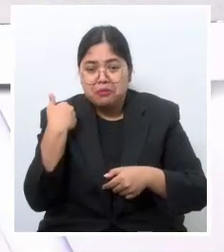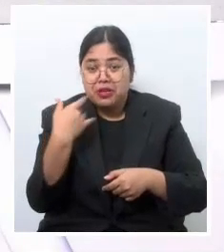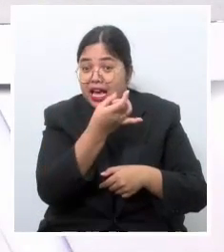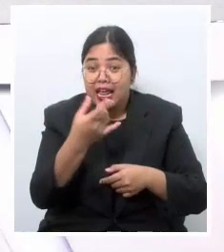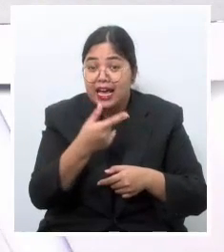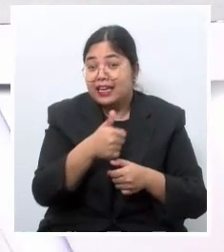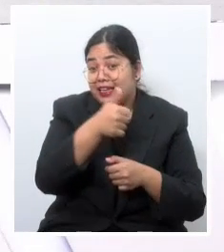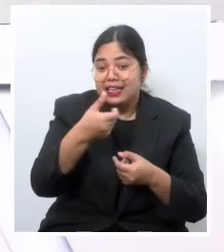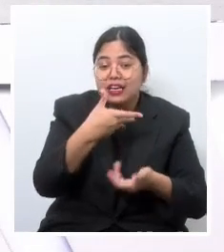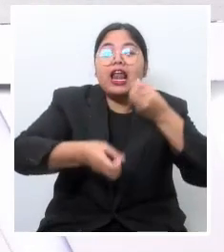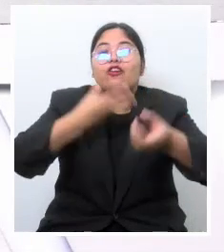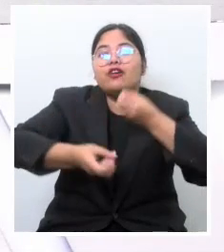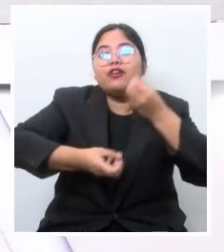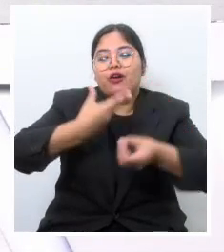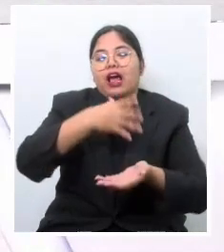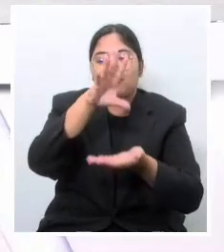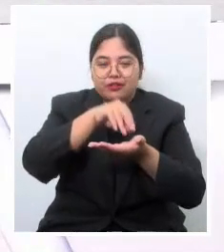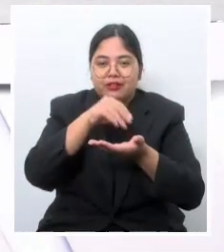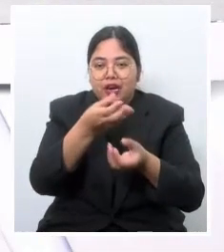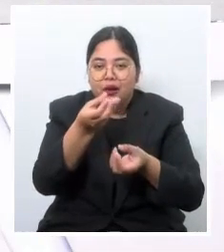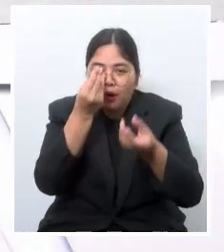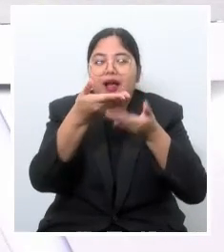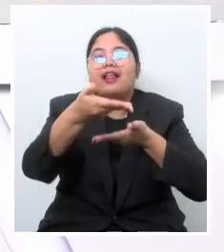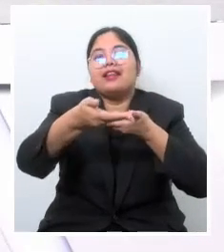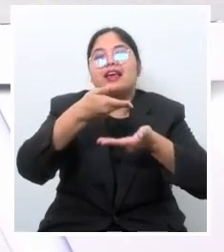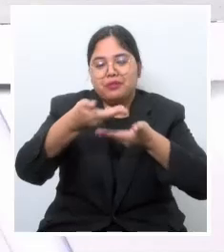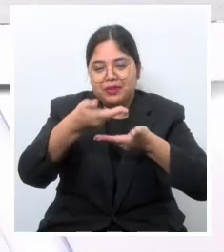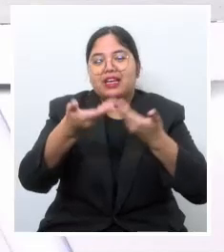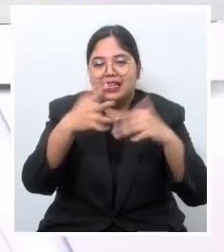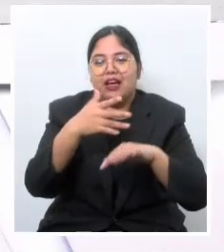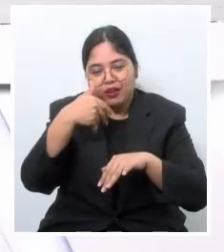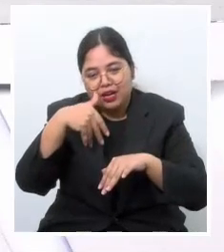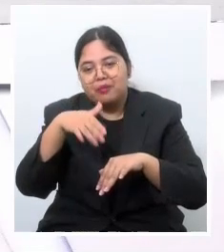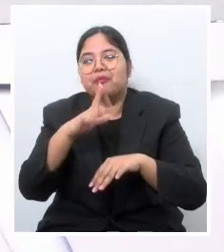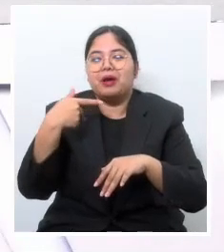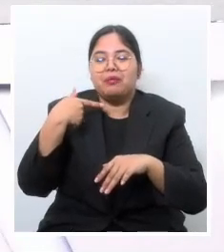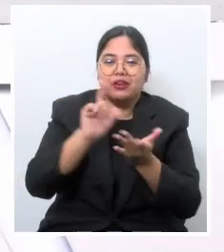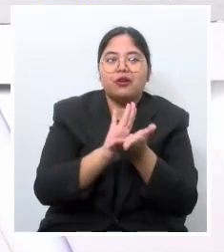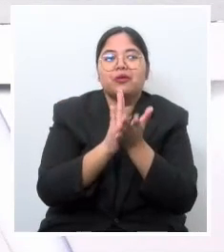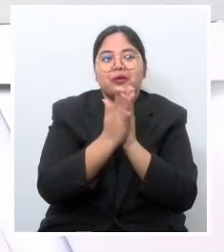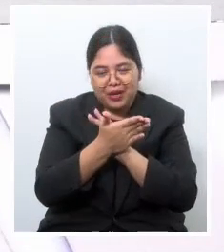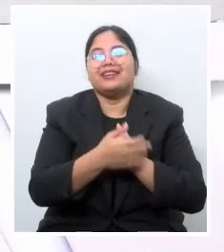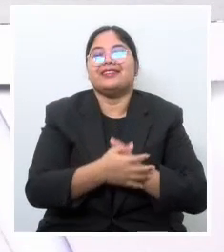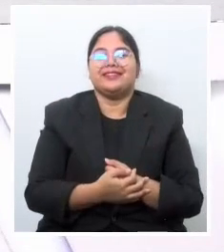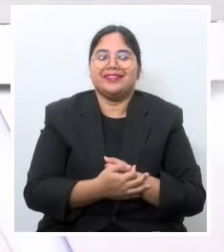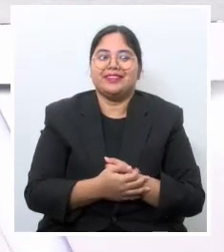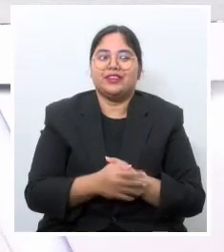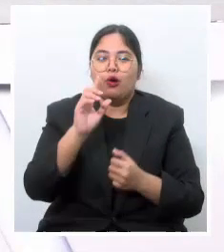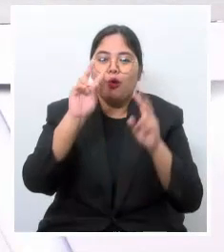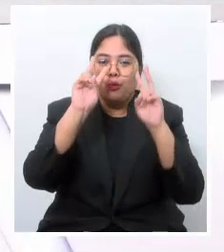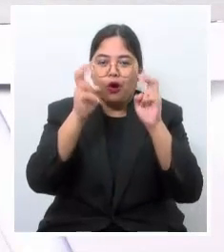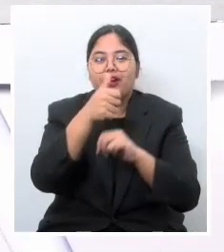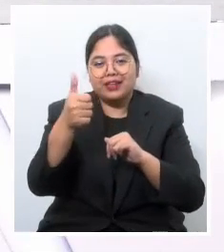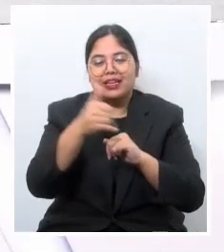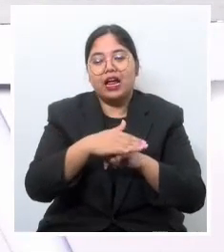ประยุกต์ใช้ตามบริบทของพื้นที่ในแต่ละโรงเรียนของท่านด้วยนะคะกับเรื่องราวดีๆที่นำมาฝากกันค่ะท่านผู้ชมคะมากันที่